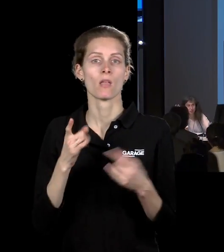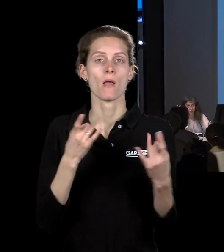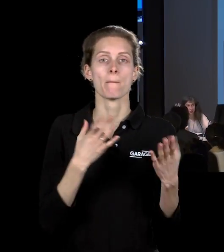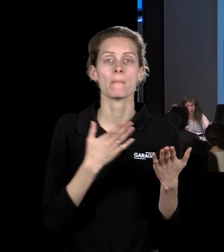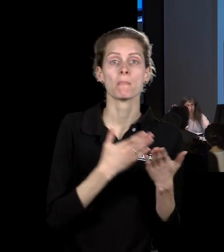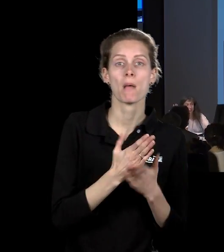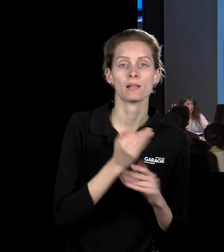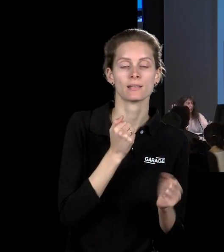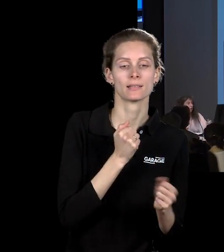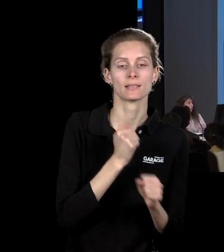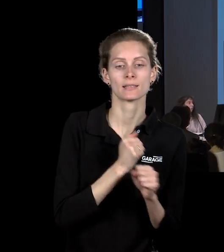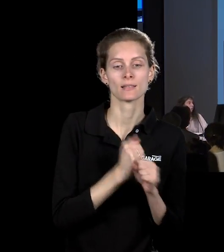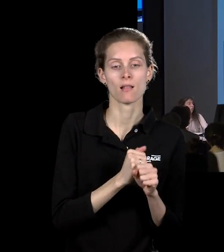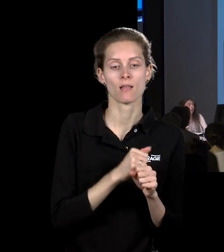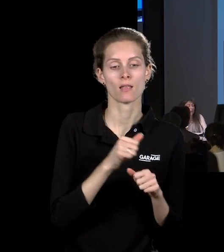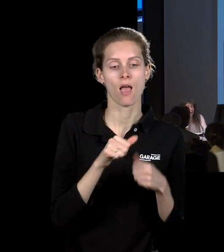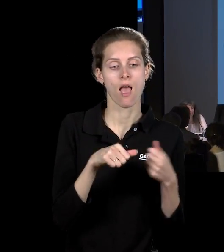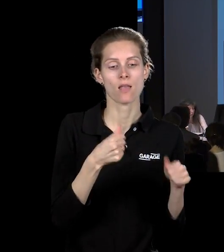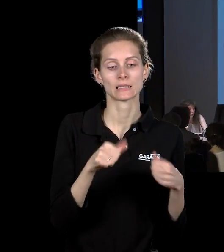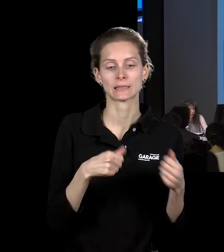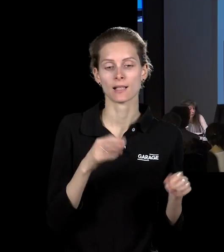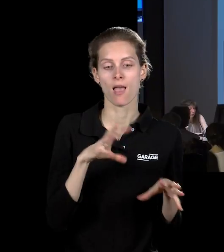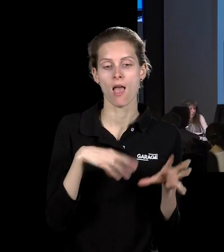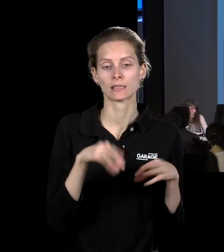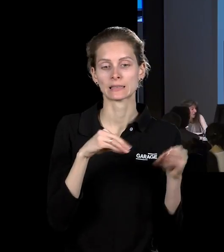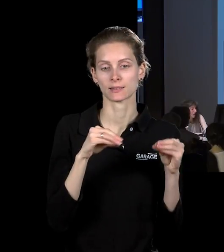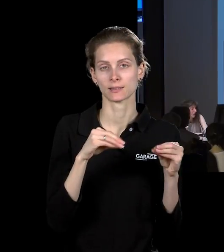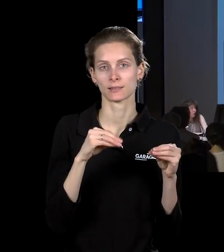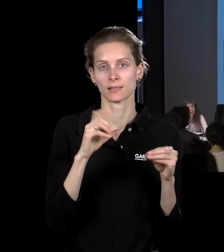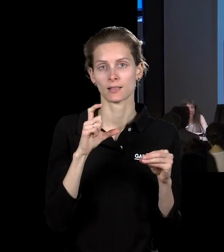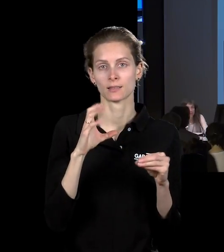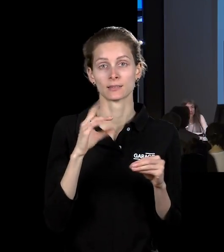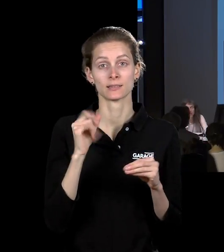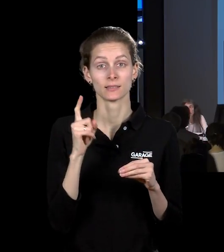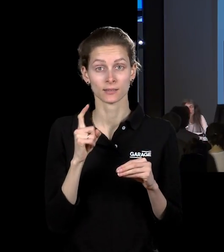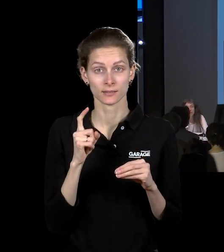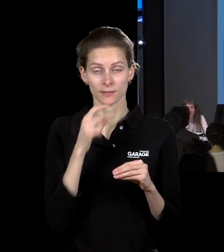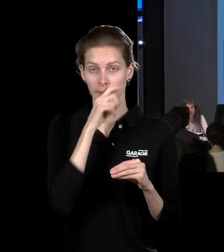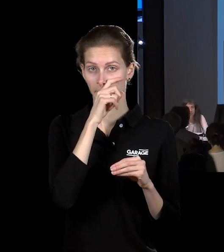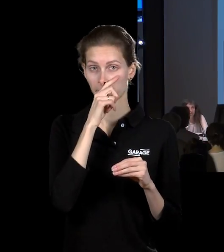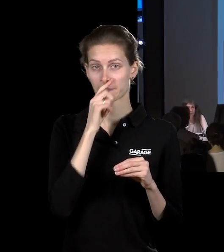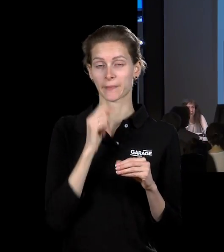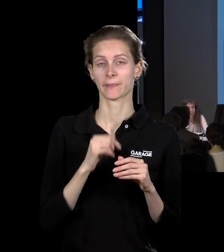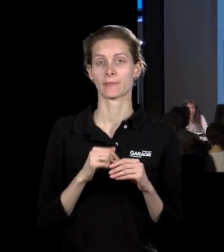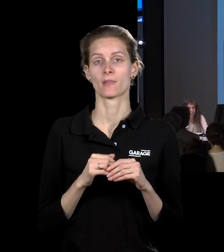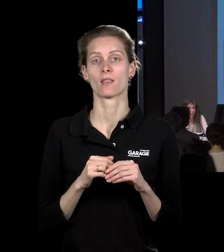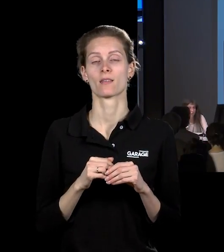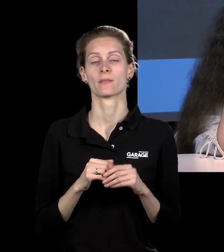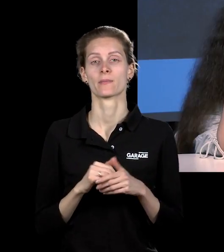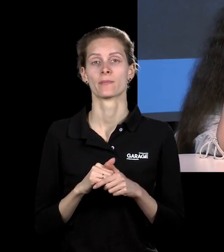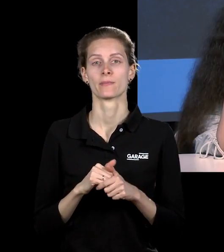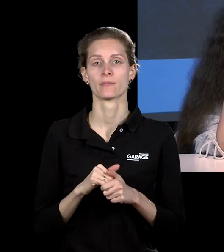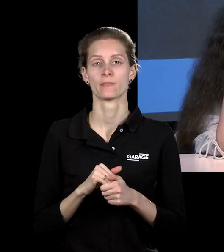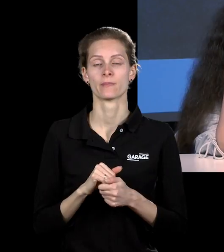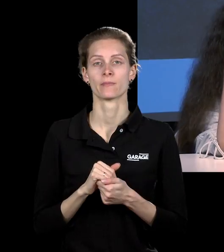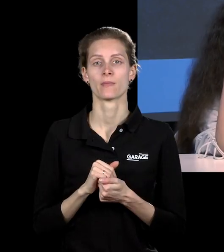они заказывают свою работу, минималистские работы тоже производились промышленным образом, ну или как бы за не делались руками художников, как